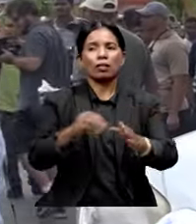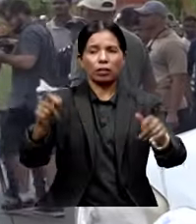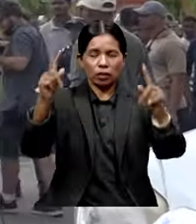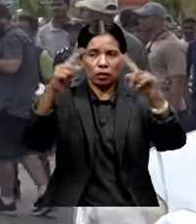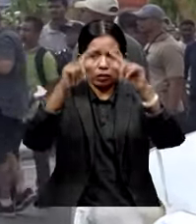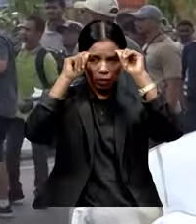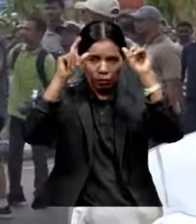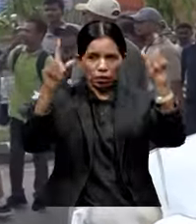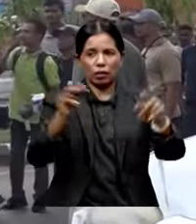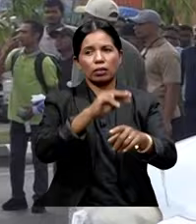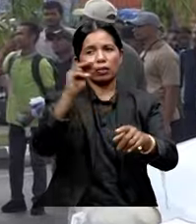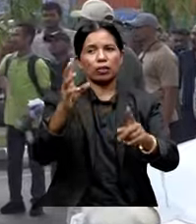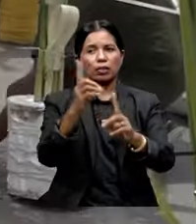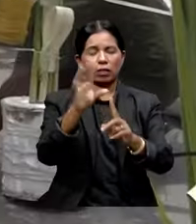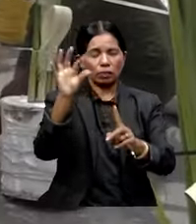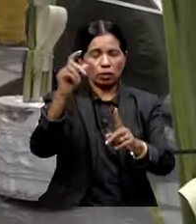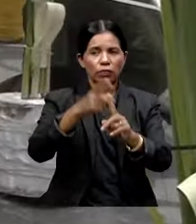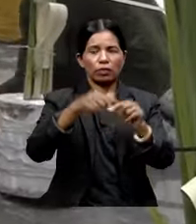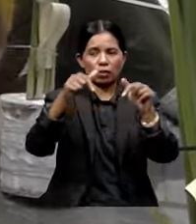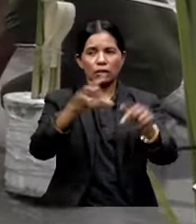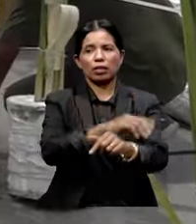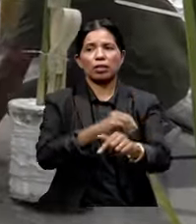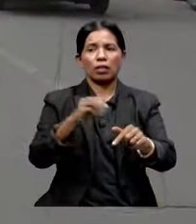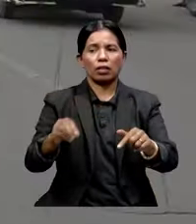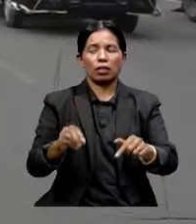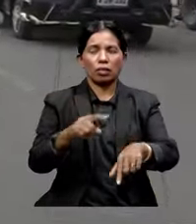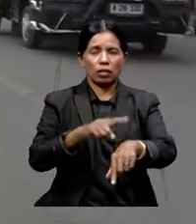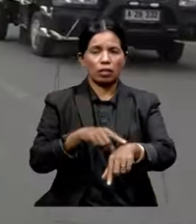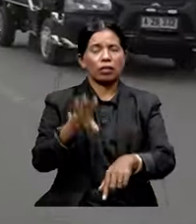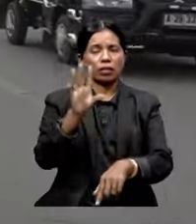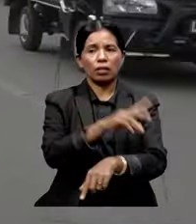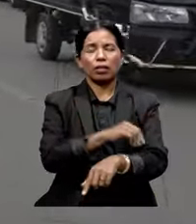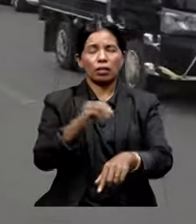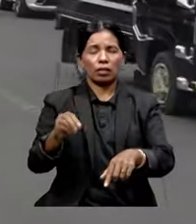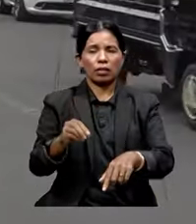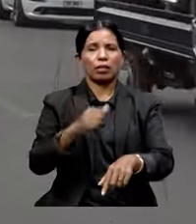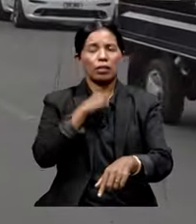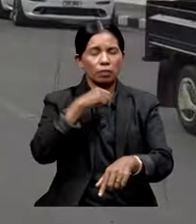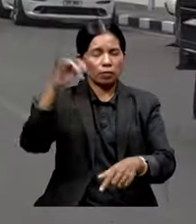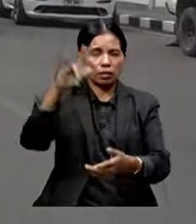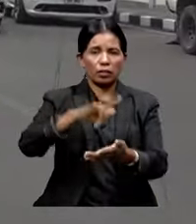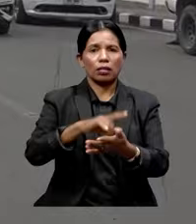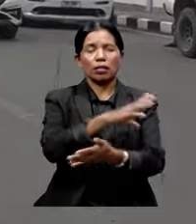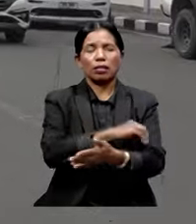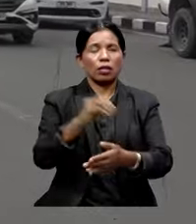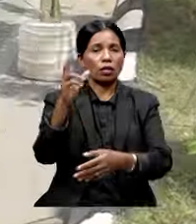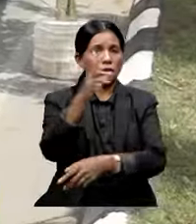Leste y segunda lorong sia fulang ne kuaze tu kura resin meu dia oras Timor Leste papa se estadia ya Timor Leste durante lorong